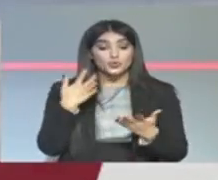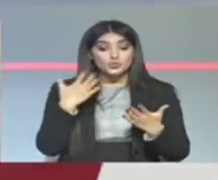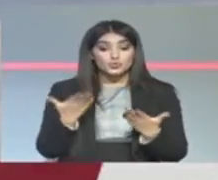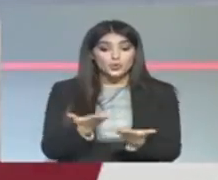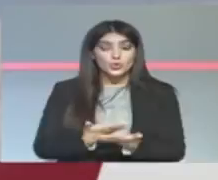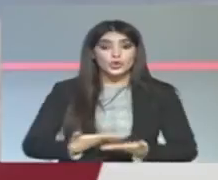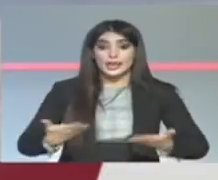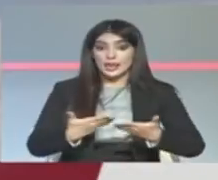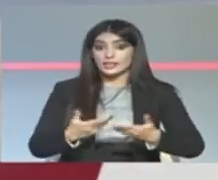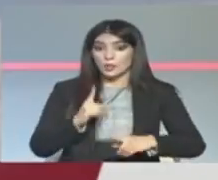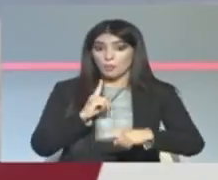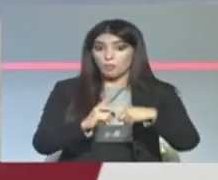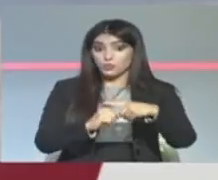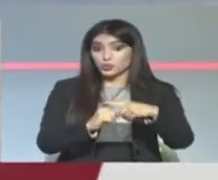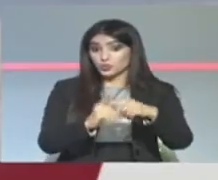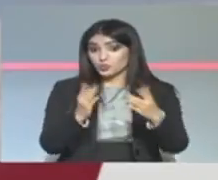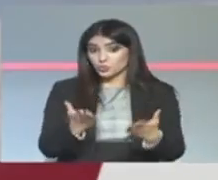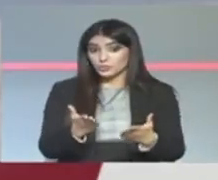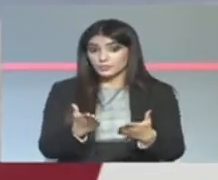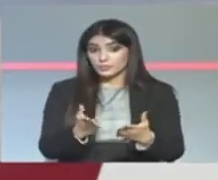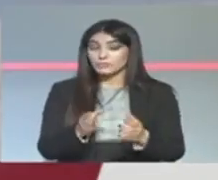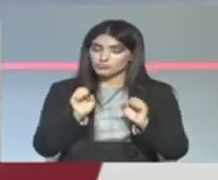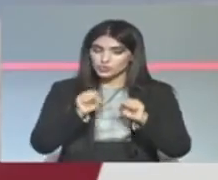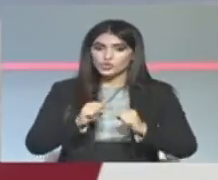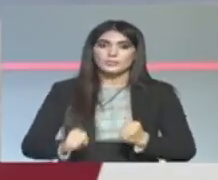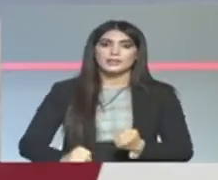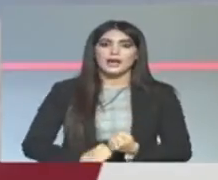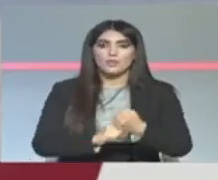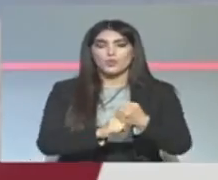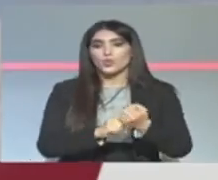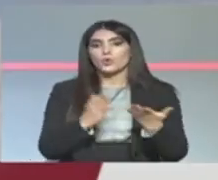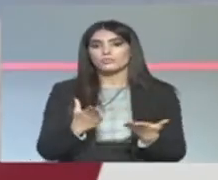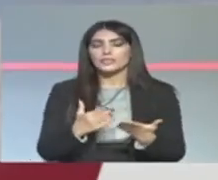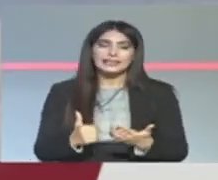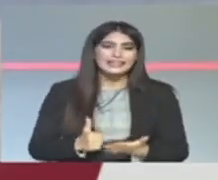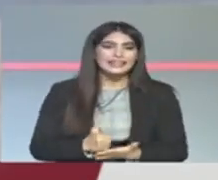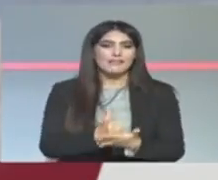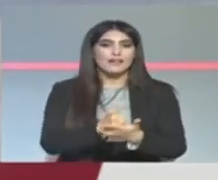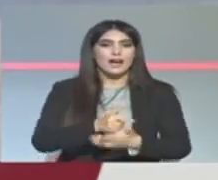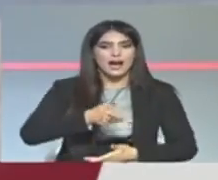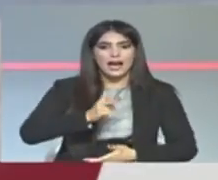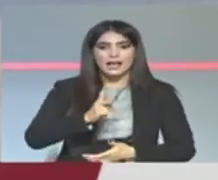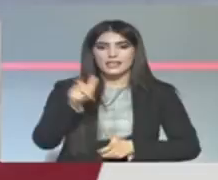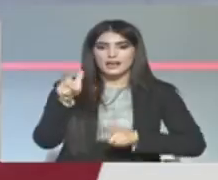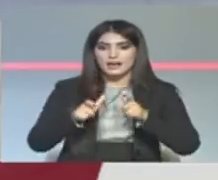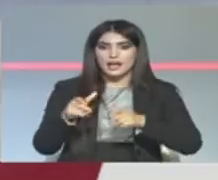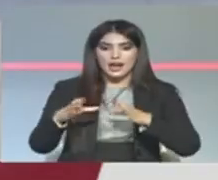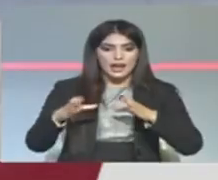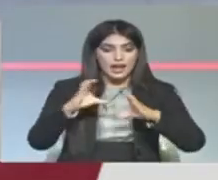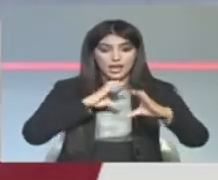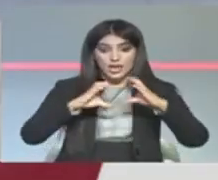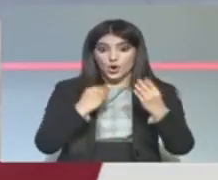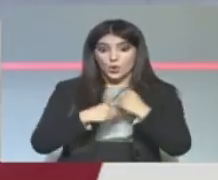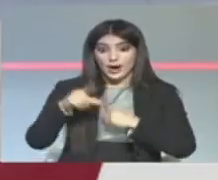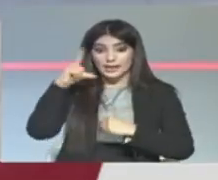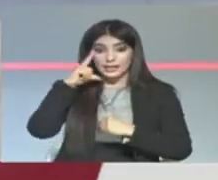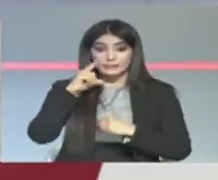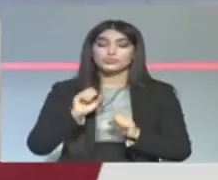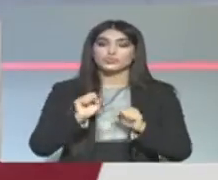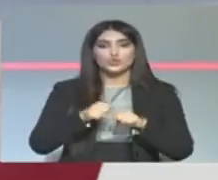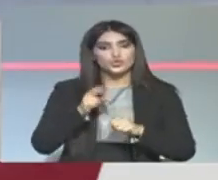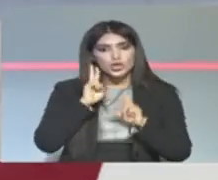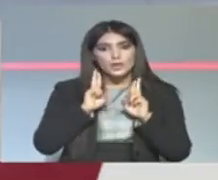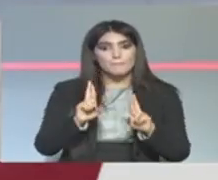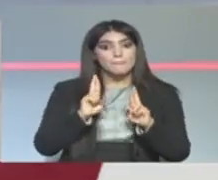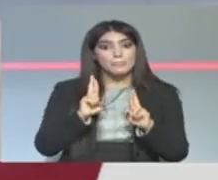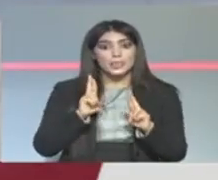الايجابيه ان اه ان تساعد وتعطي دفع ل اه المنطقه منطقه الحوار السياسي الليبي وايضا نتمنى ان